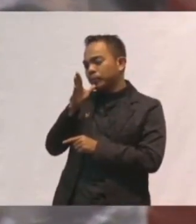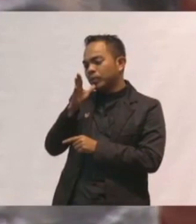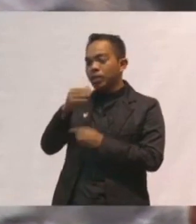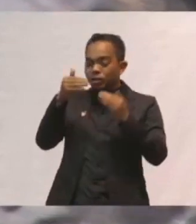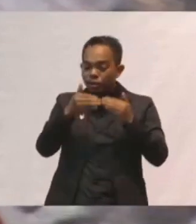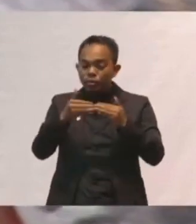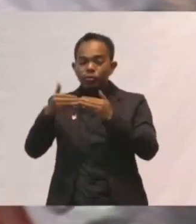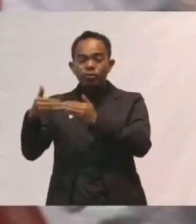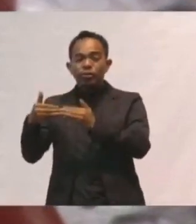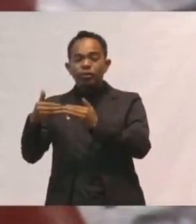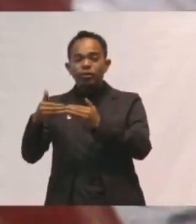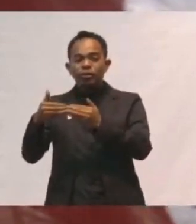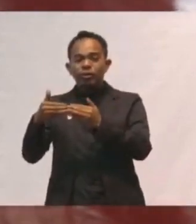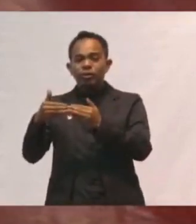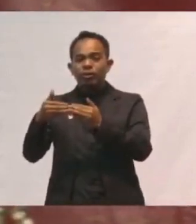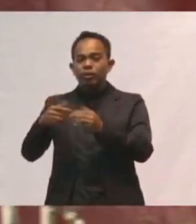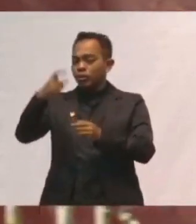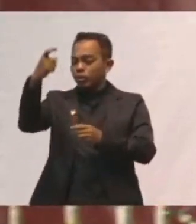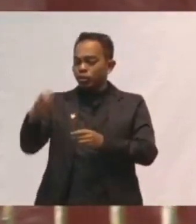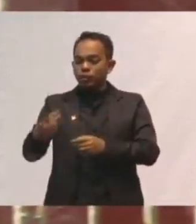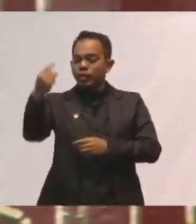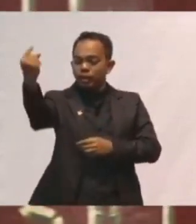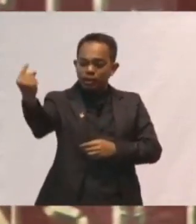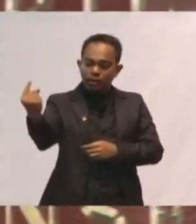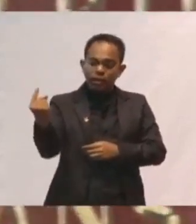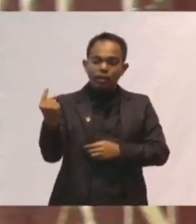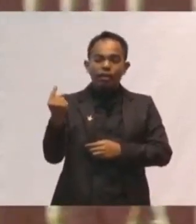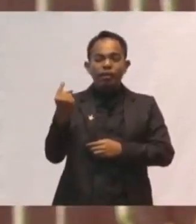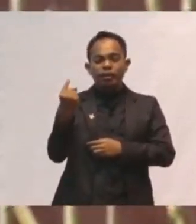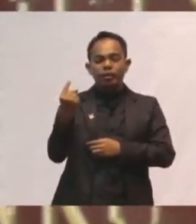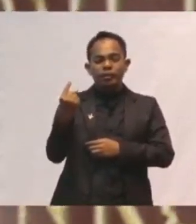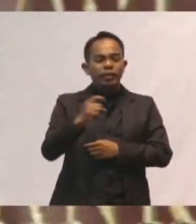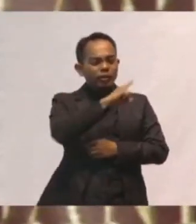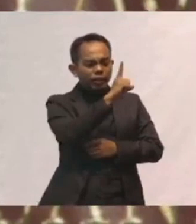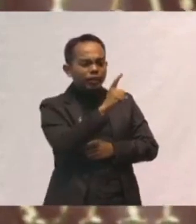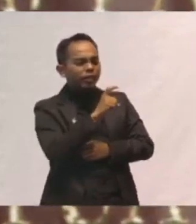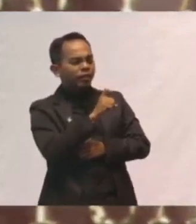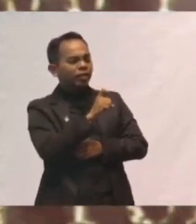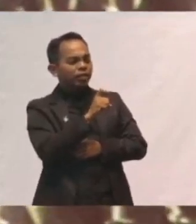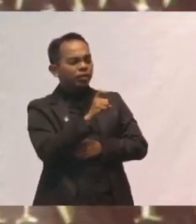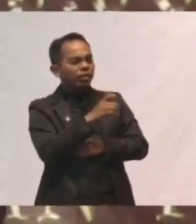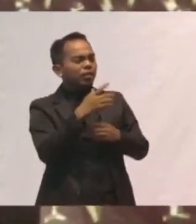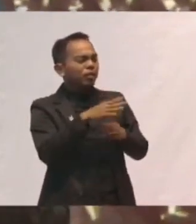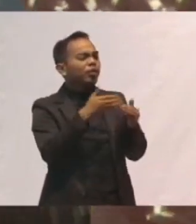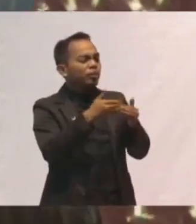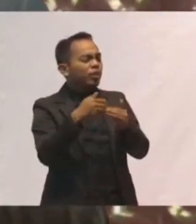Seterusnya seorang sahabat bertanya lagi, kemudian ya Rasulullah,